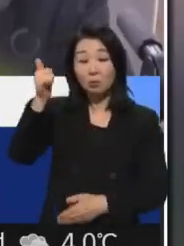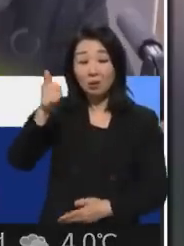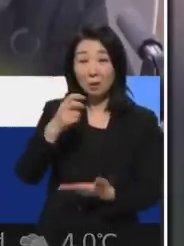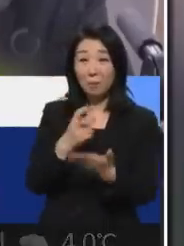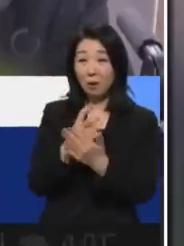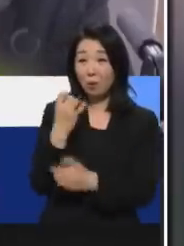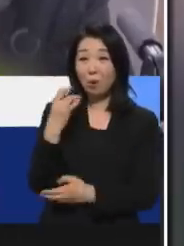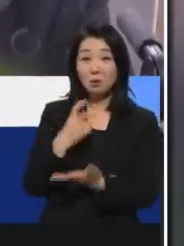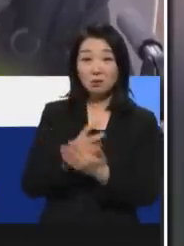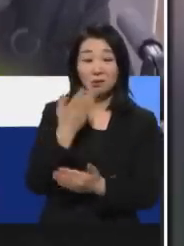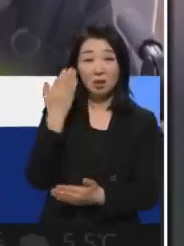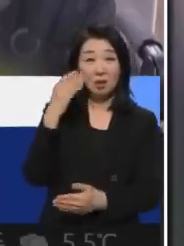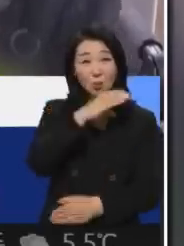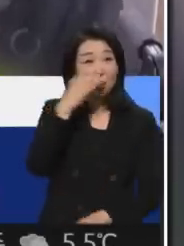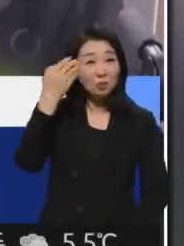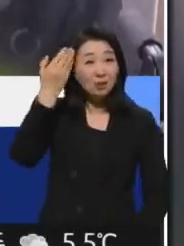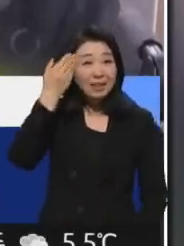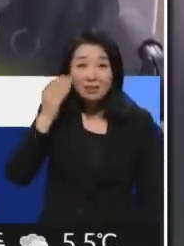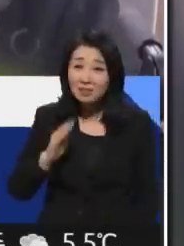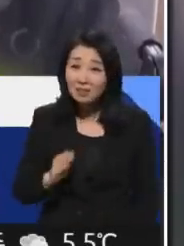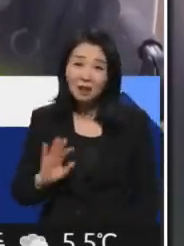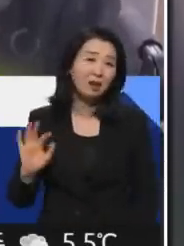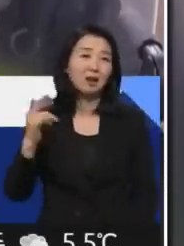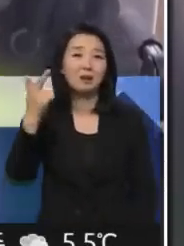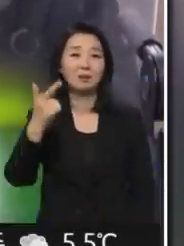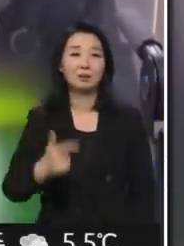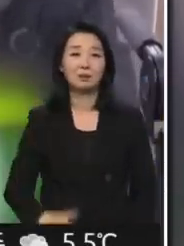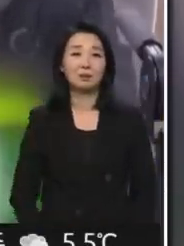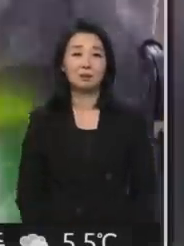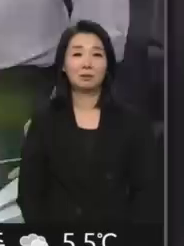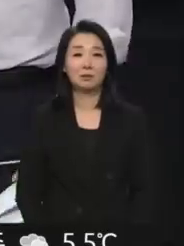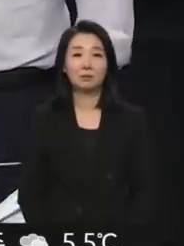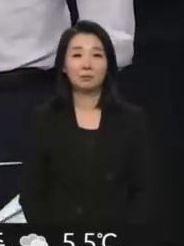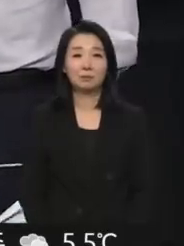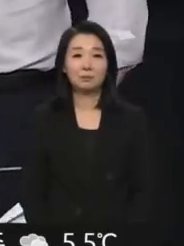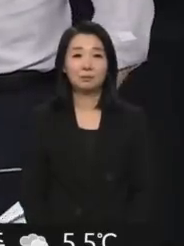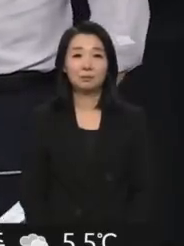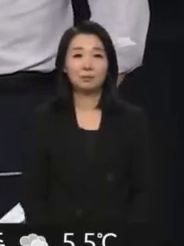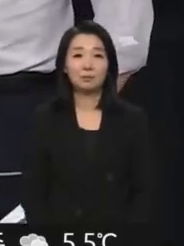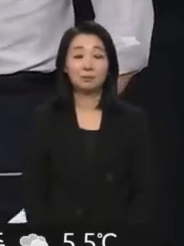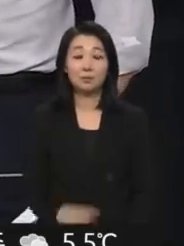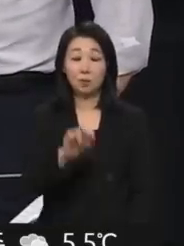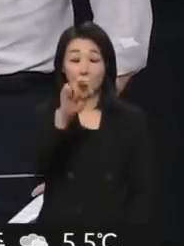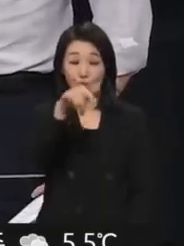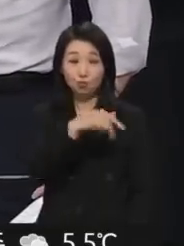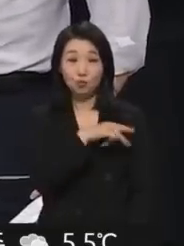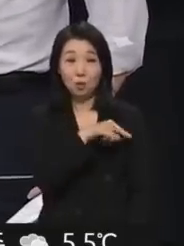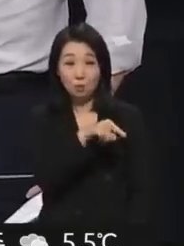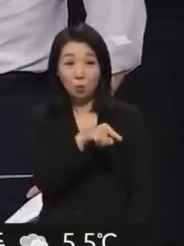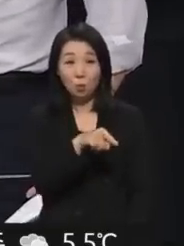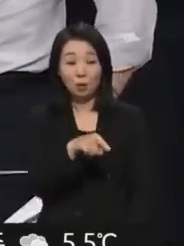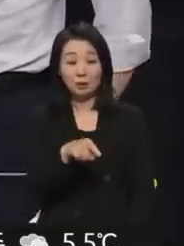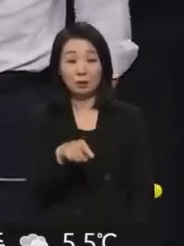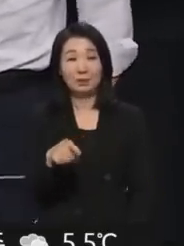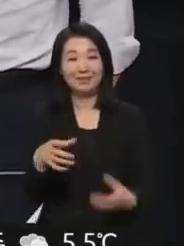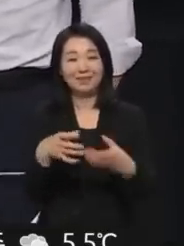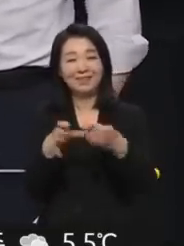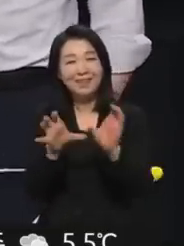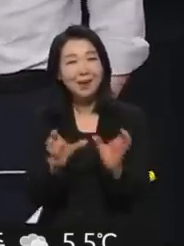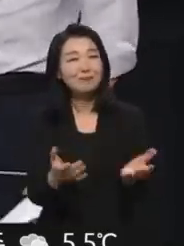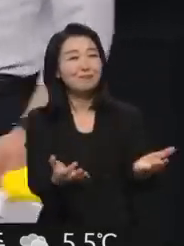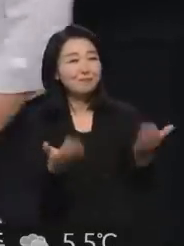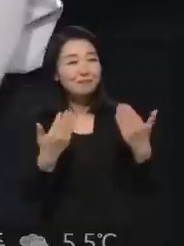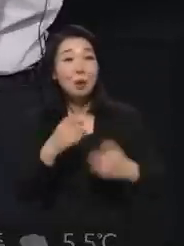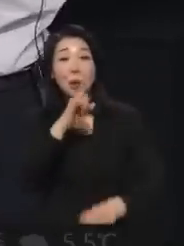원칙, 공정과 상식 아니지 않습니까? 네. 이 전 대표 누구보다 당원 유치에 적극적이었죠.